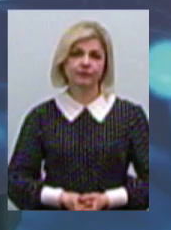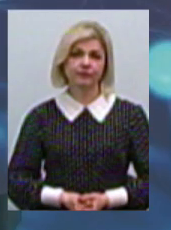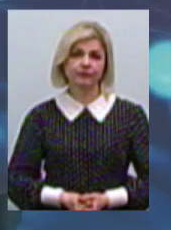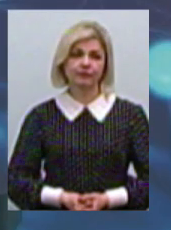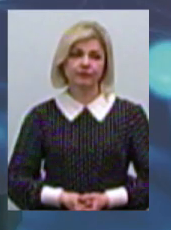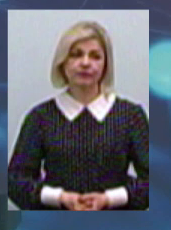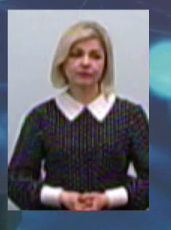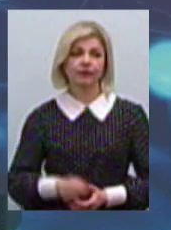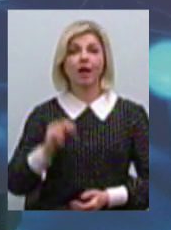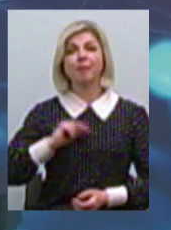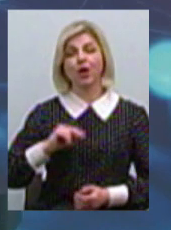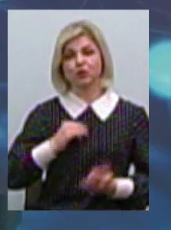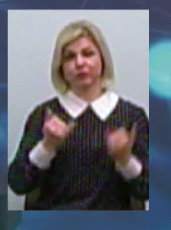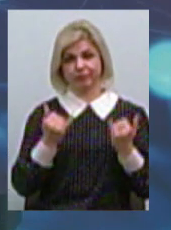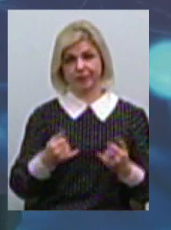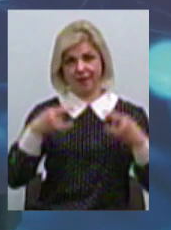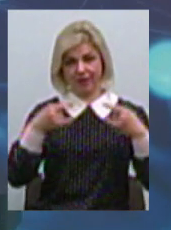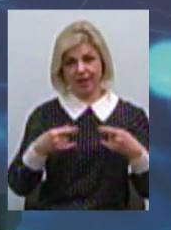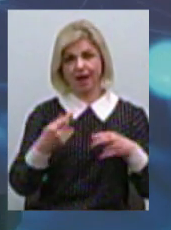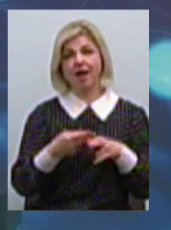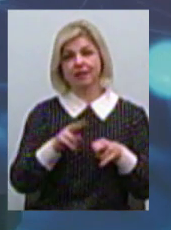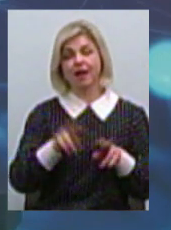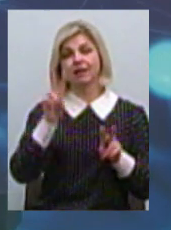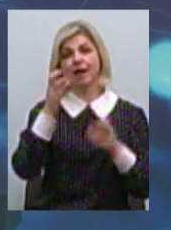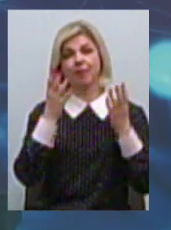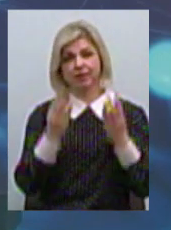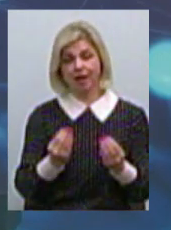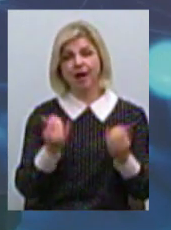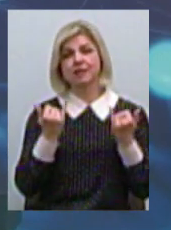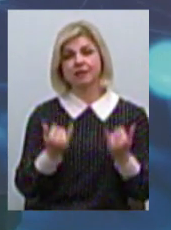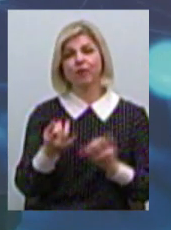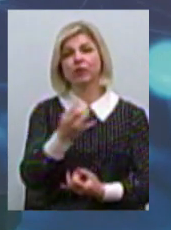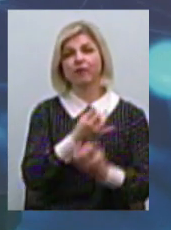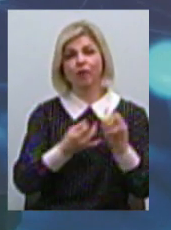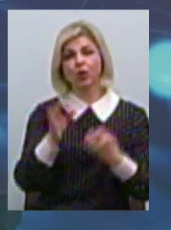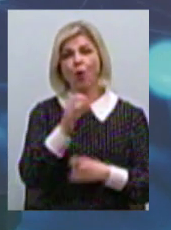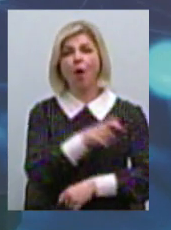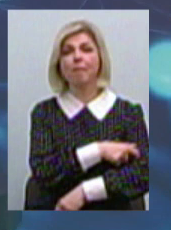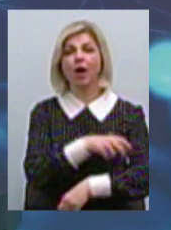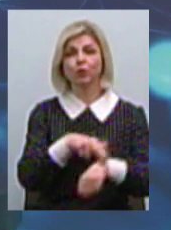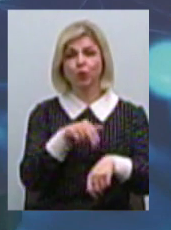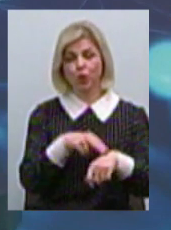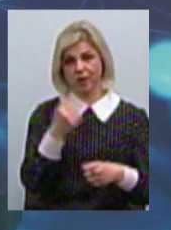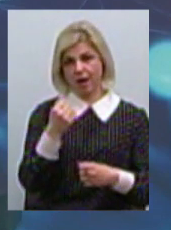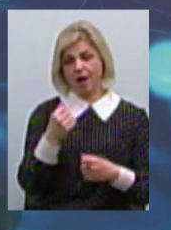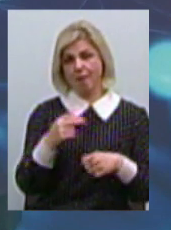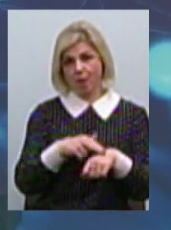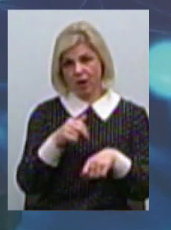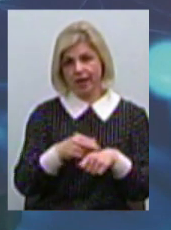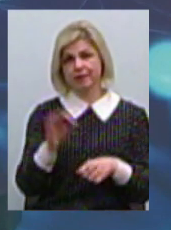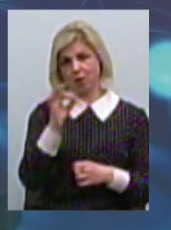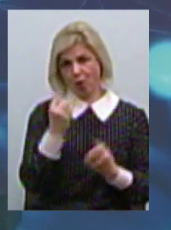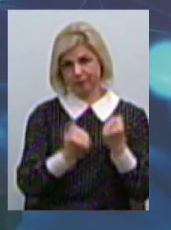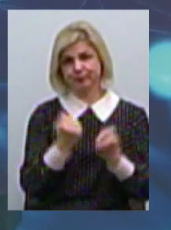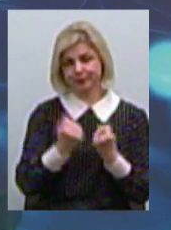Ми працюємо в прямому ефірі. Це тема дня. І сьогодні ми говоримо про патрульну поліцію Миколаївщини та про